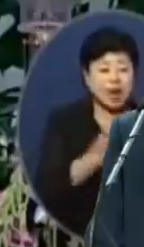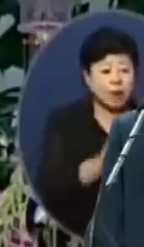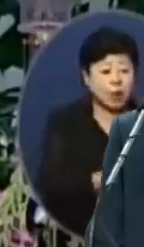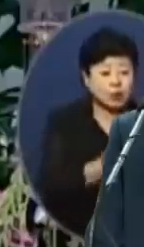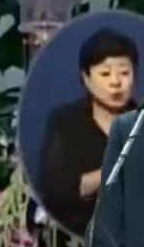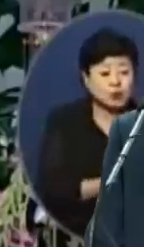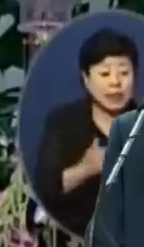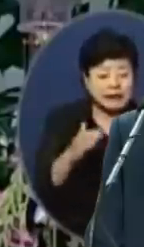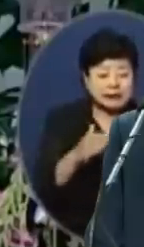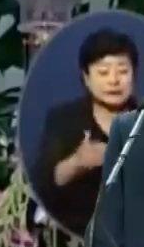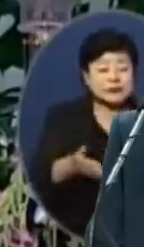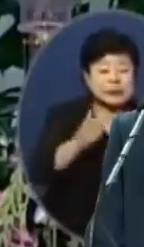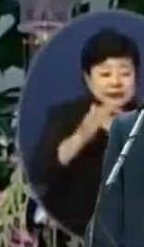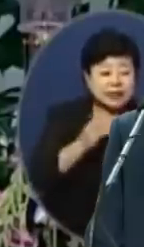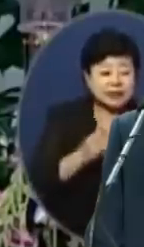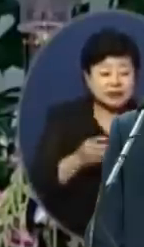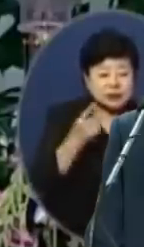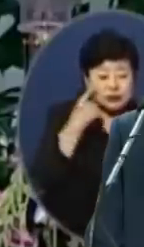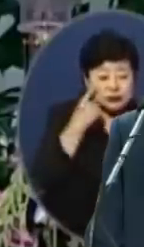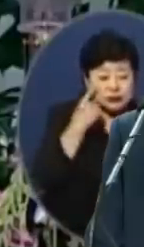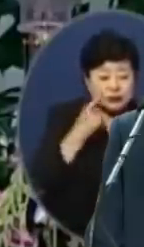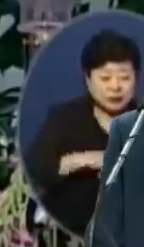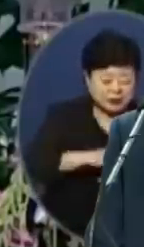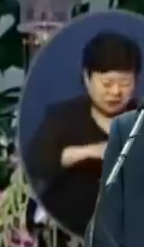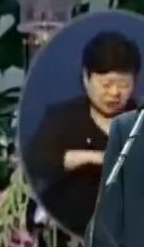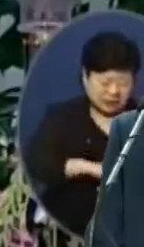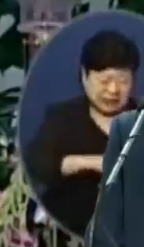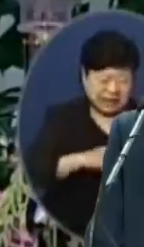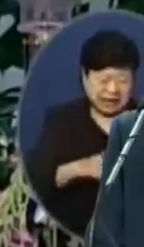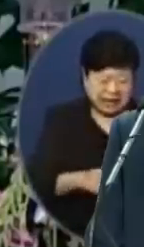때 자기 눈으로 대량 측량해서 적당하게